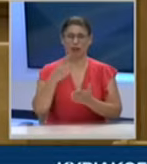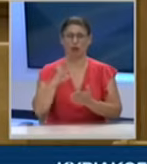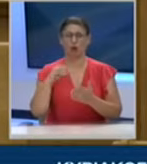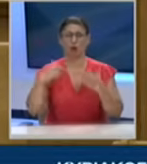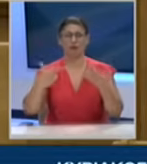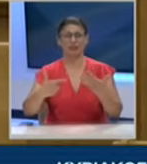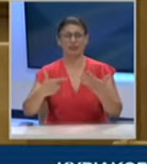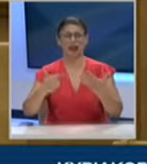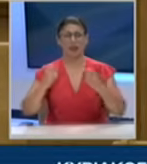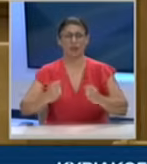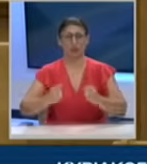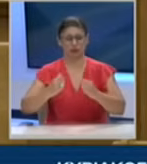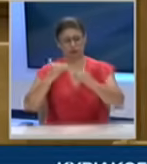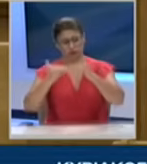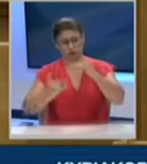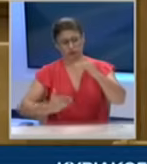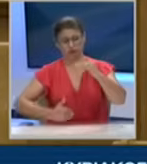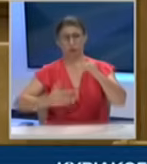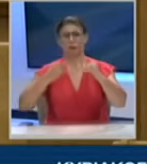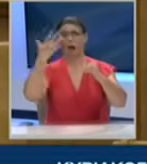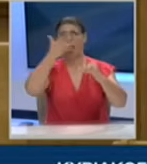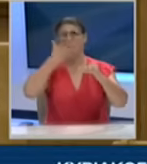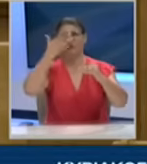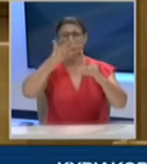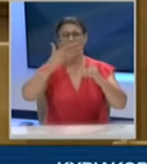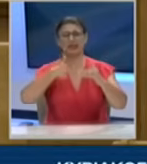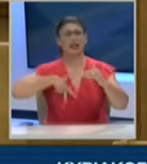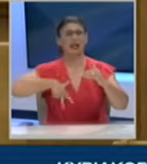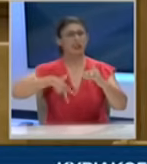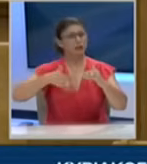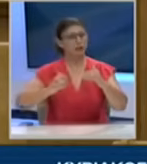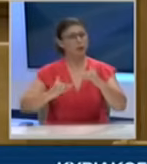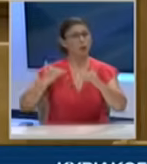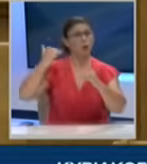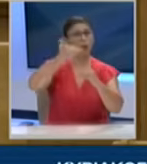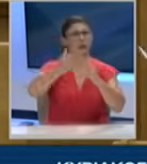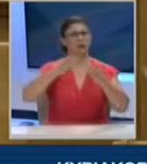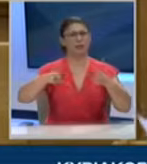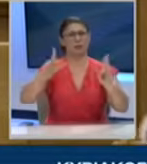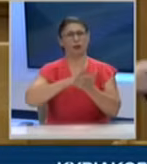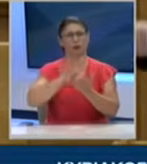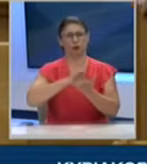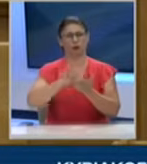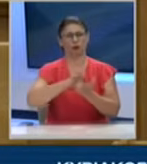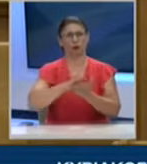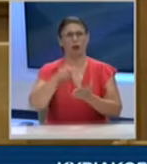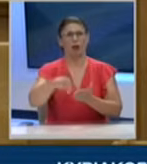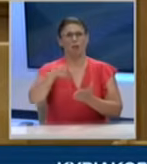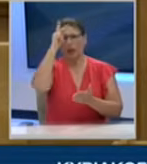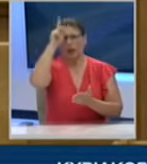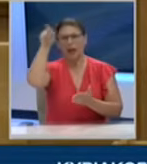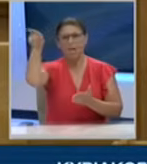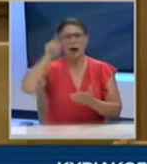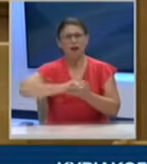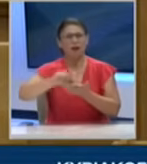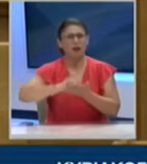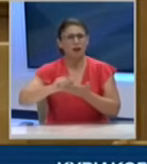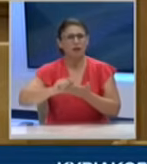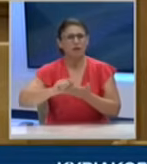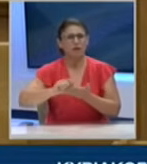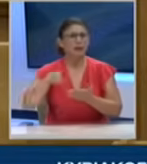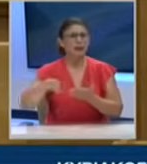θέση. Κάτω από πολλές χώρες της Αφρικής. Γερμανική εφημερίδα ΤΑΣ, έτσι, φάση. Η οποία πέρασε έτσι από τα ελληνικά μέσα.